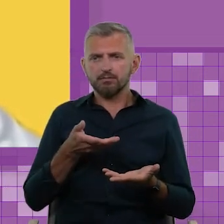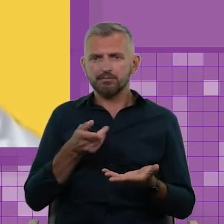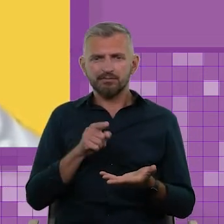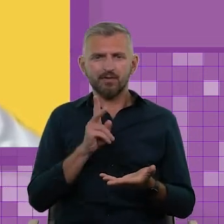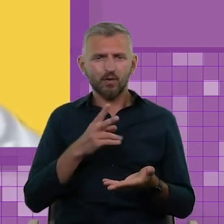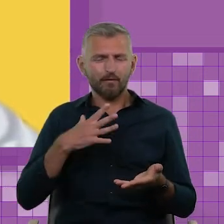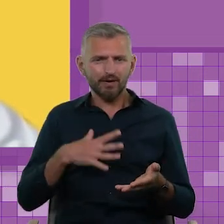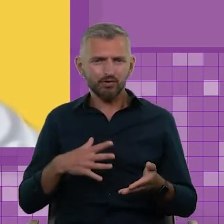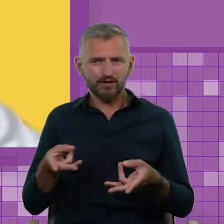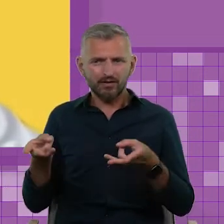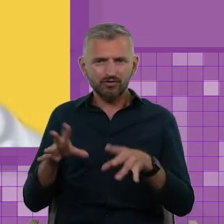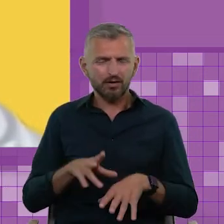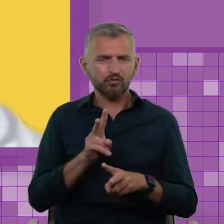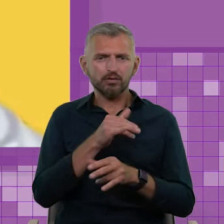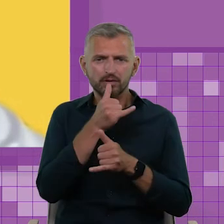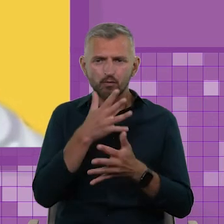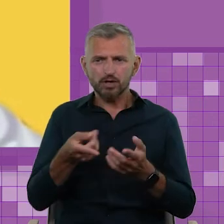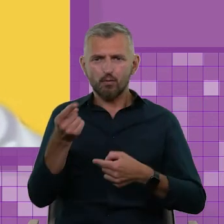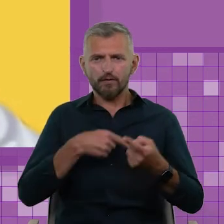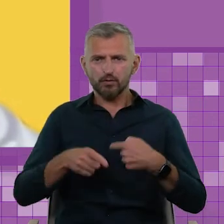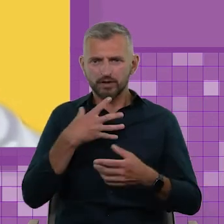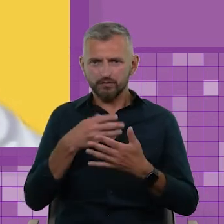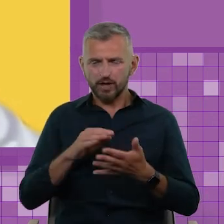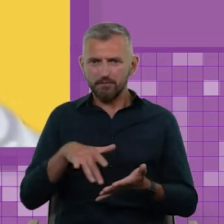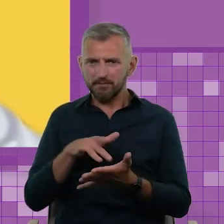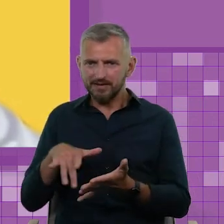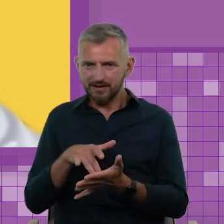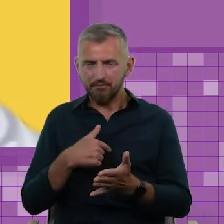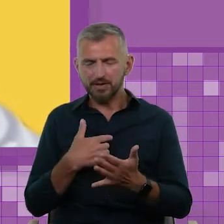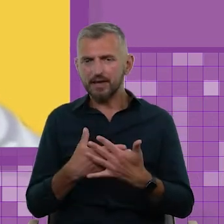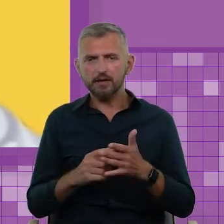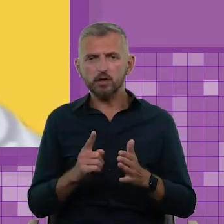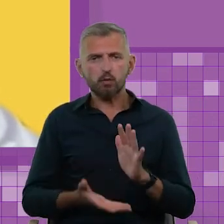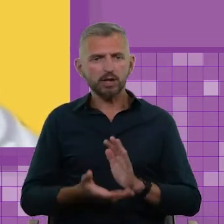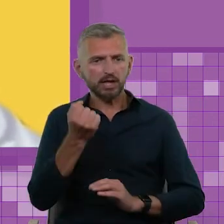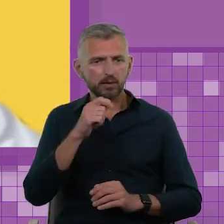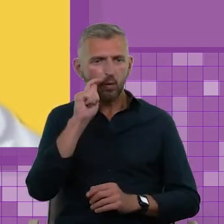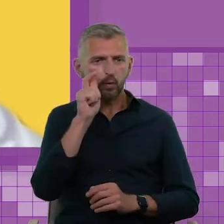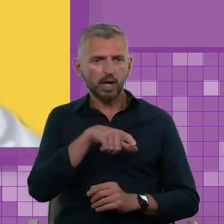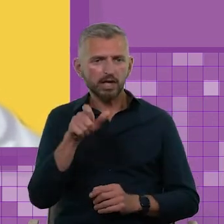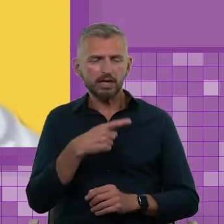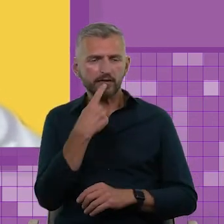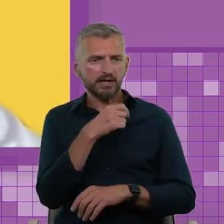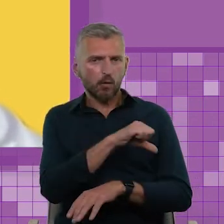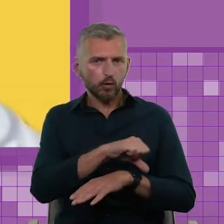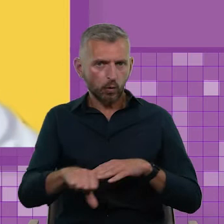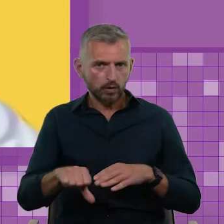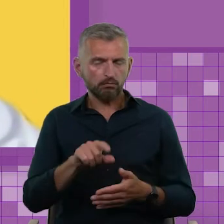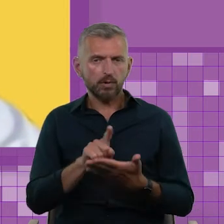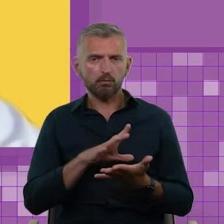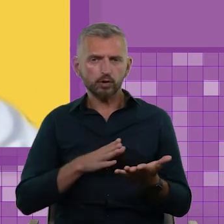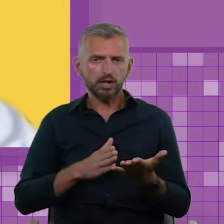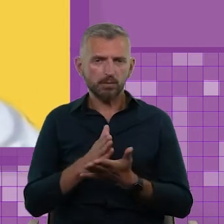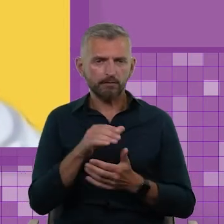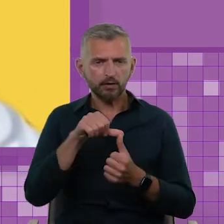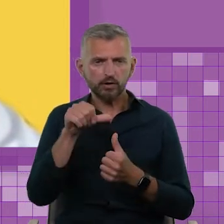залишатися, хто не зможе повернутися в свої міста. Мені здається, що підтримка українців за кордоном, вона має бути направлена